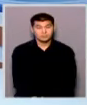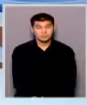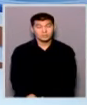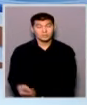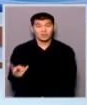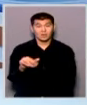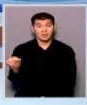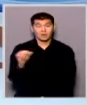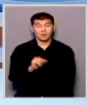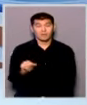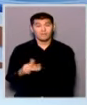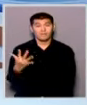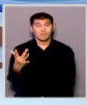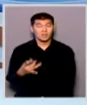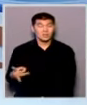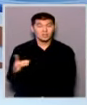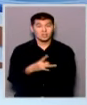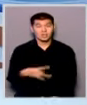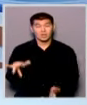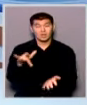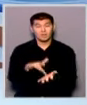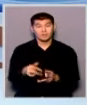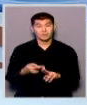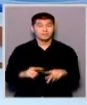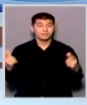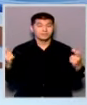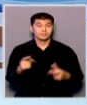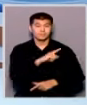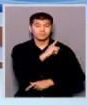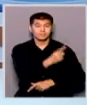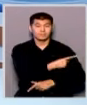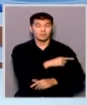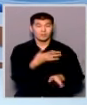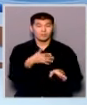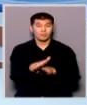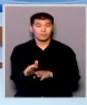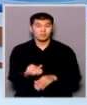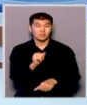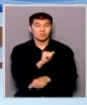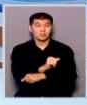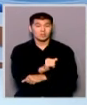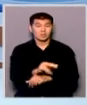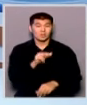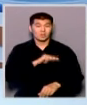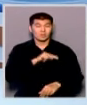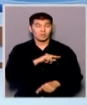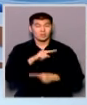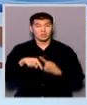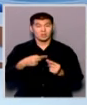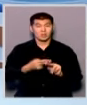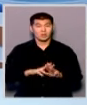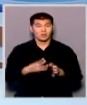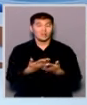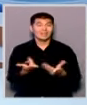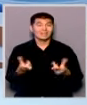Со 2 августа в 5 регионах страны ужесточены карантинные меры. То есть полностью будет приостановлена работа предприятий и